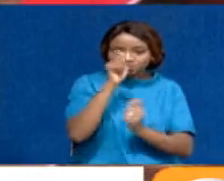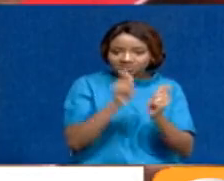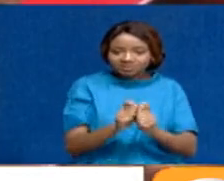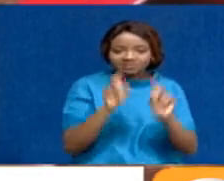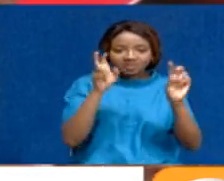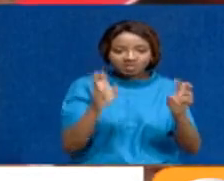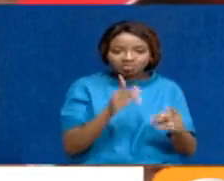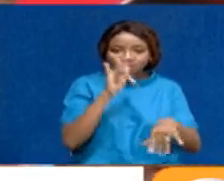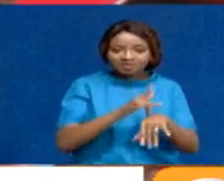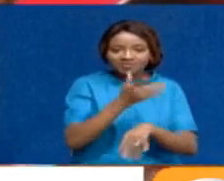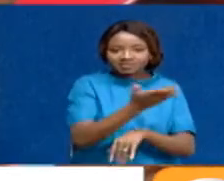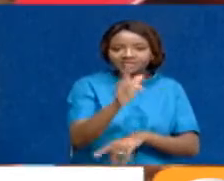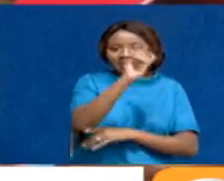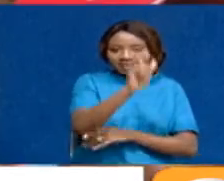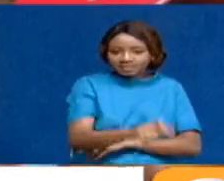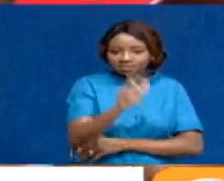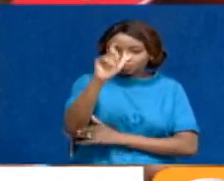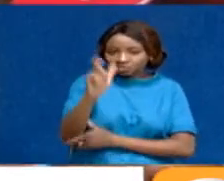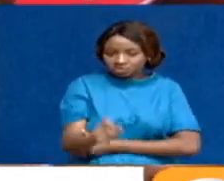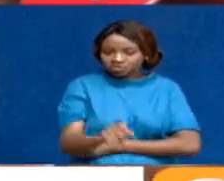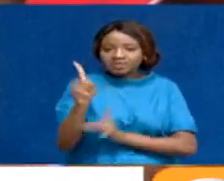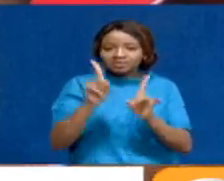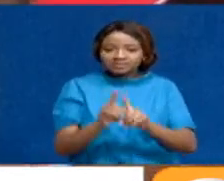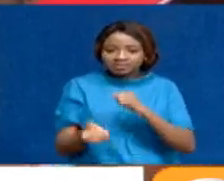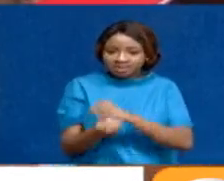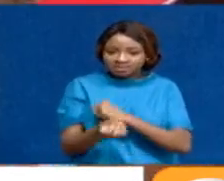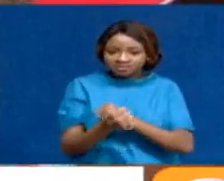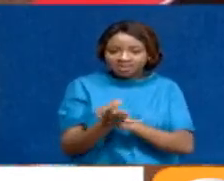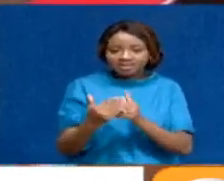kuwaelezea kazi amewafanyia as a region na anawaacha vipi as a region.